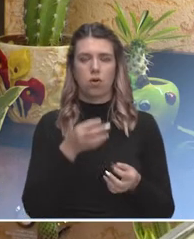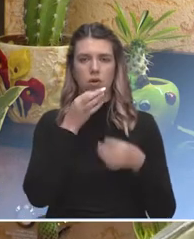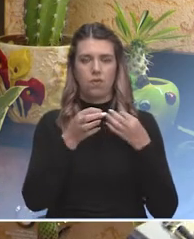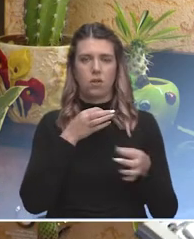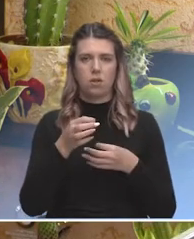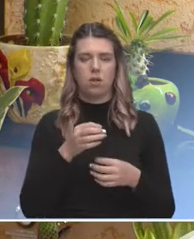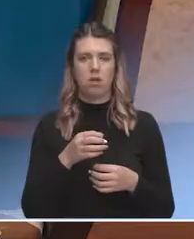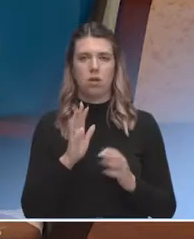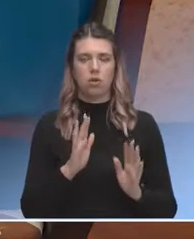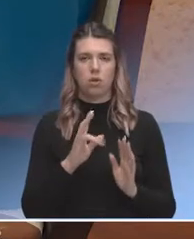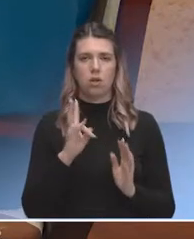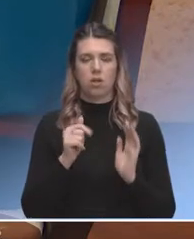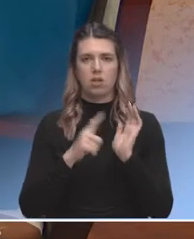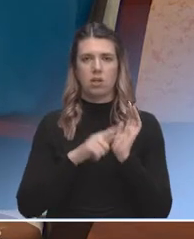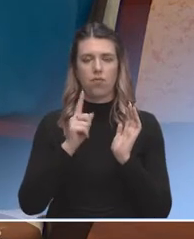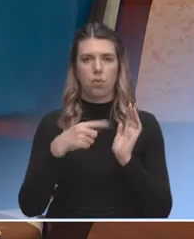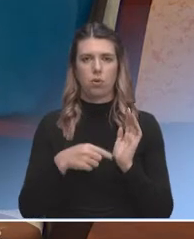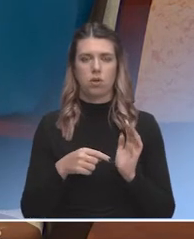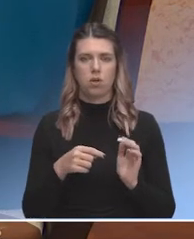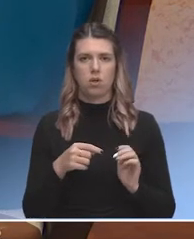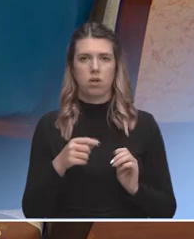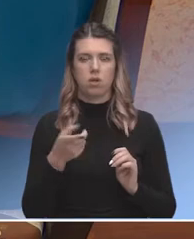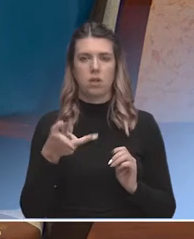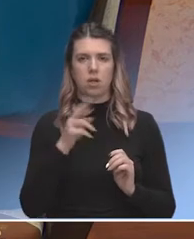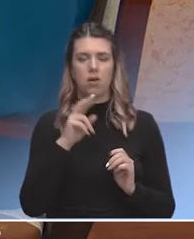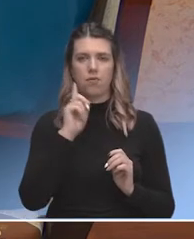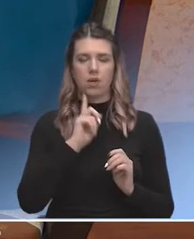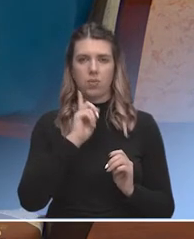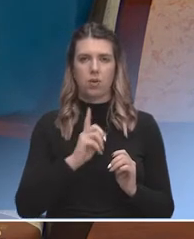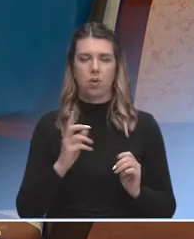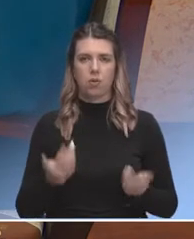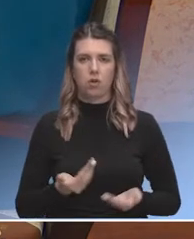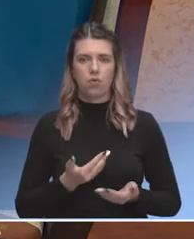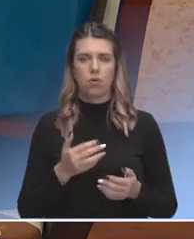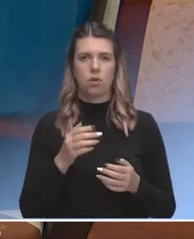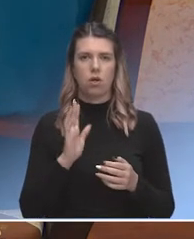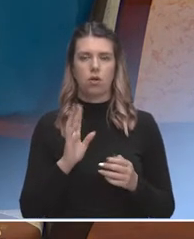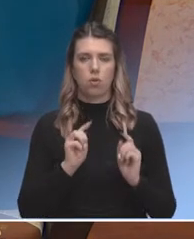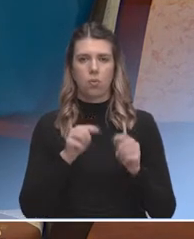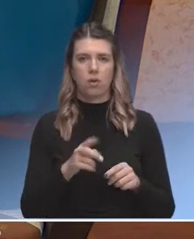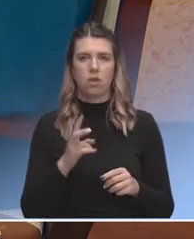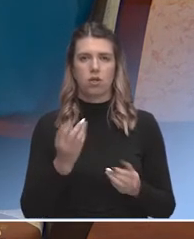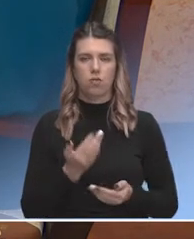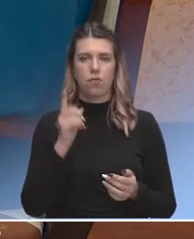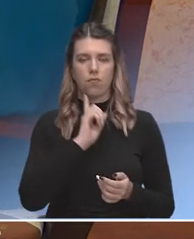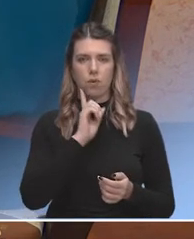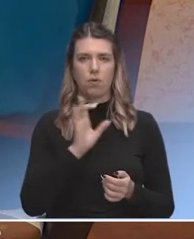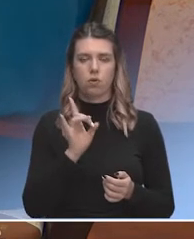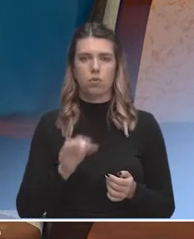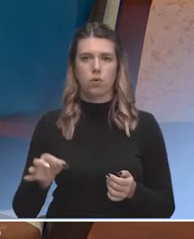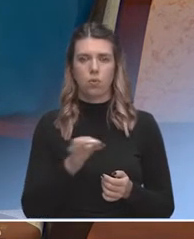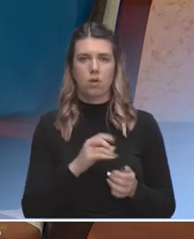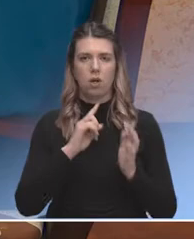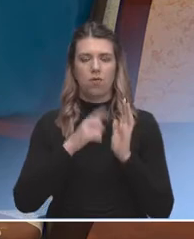предстоит ответить только на 7 вопросов. То есть вот для временно проживающих, пребывающих на территории Ростовской